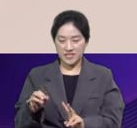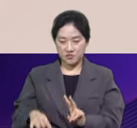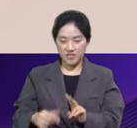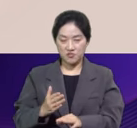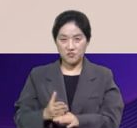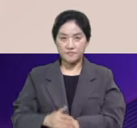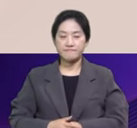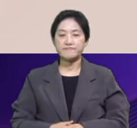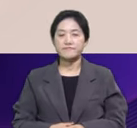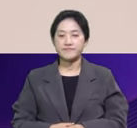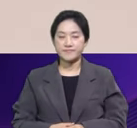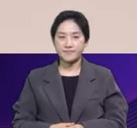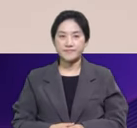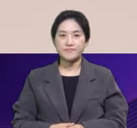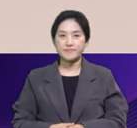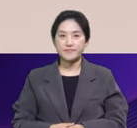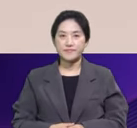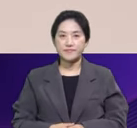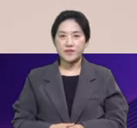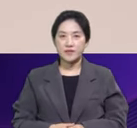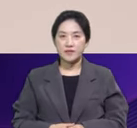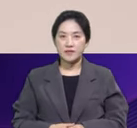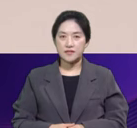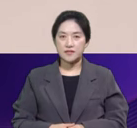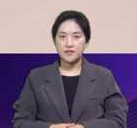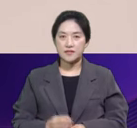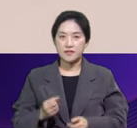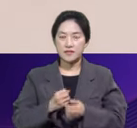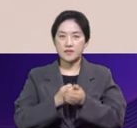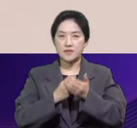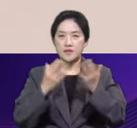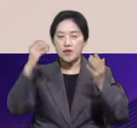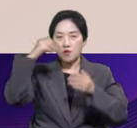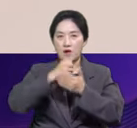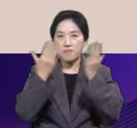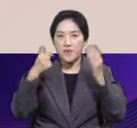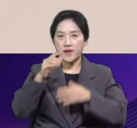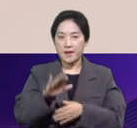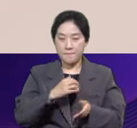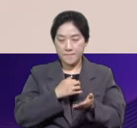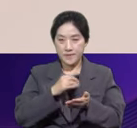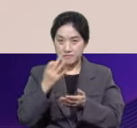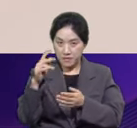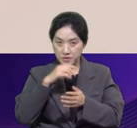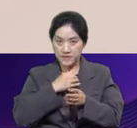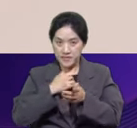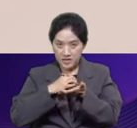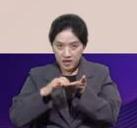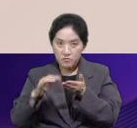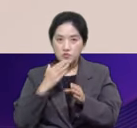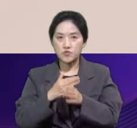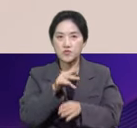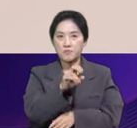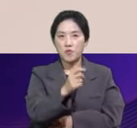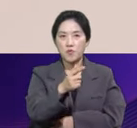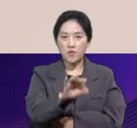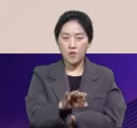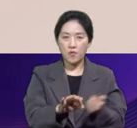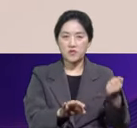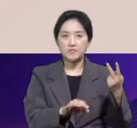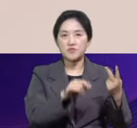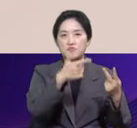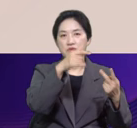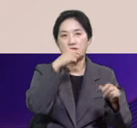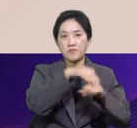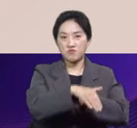달리고 있습니다. 경기 광명 갑입니다. 개표 14% 진행됐네요. 민주당 이모경 후보가 52.6%로 현재